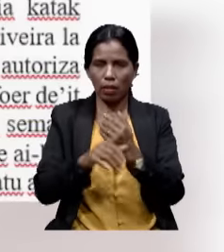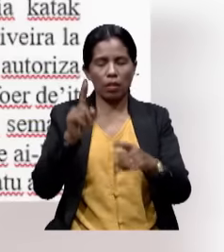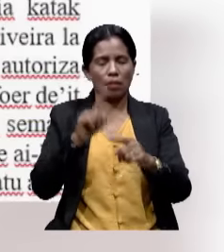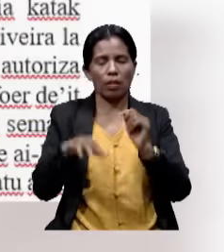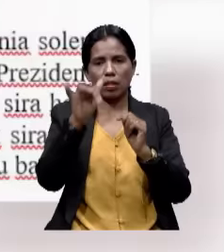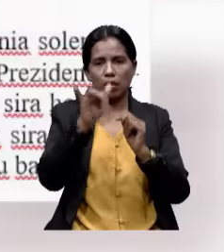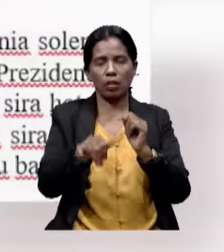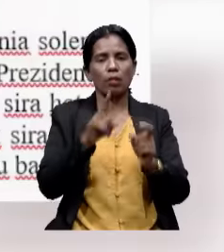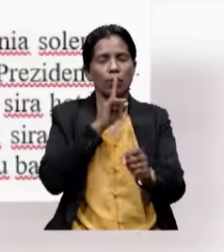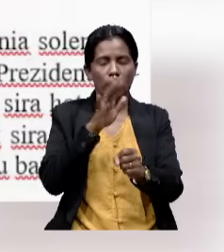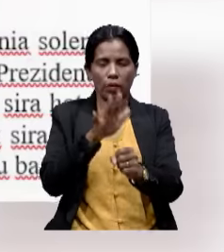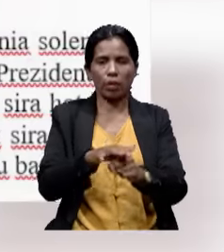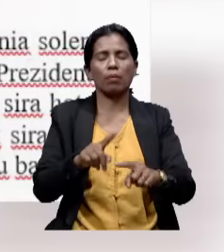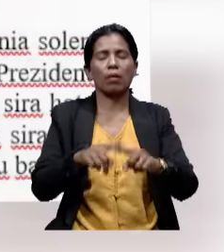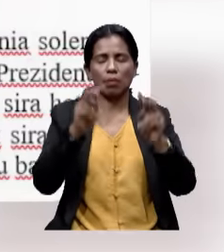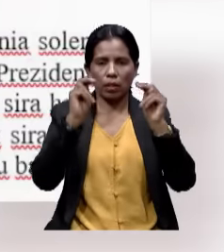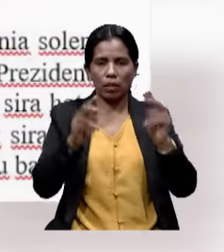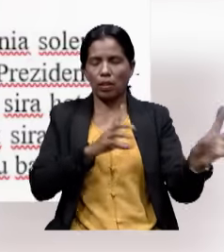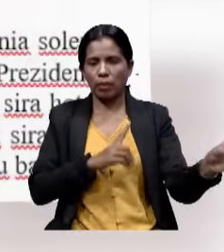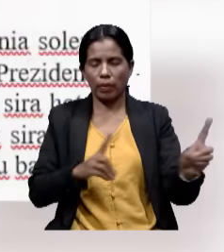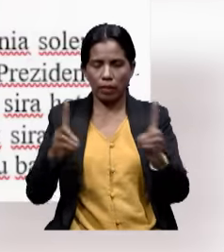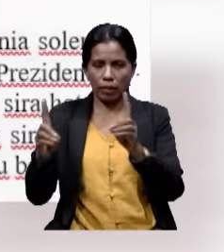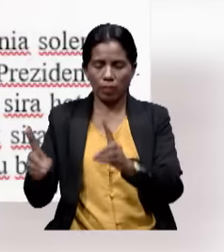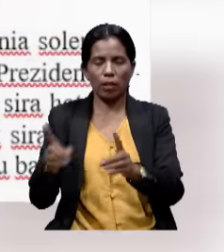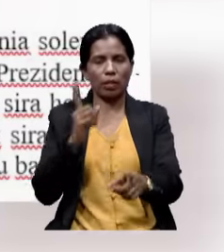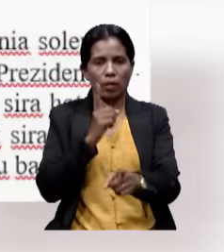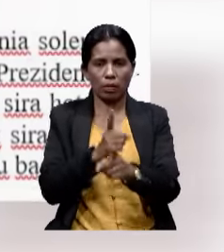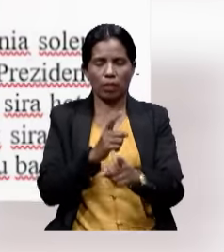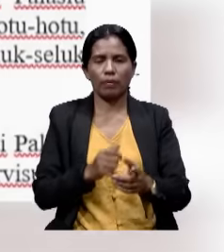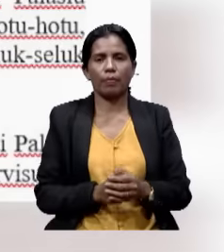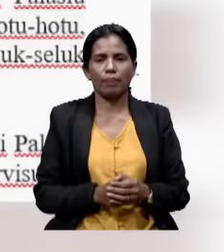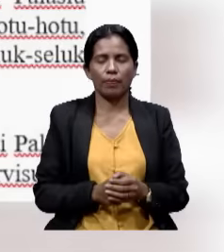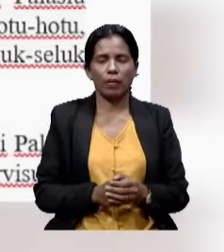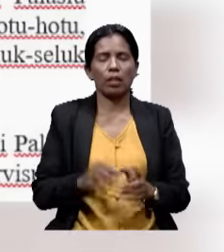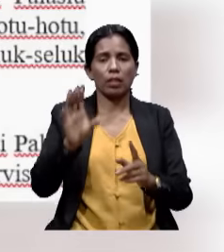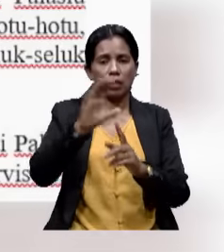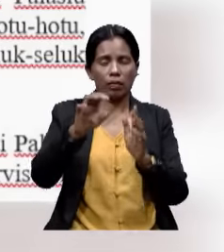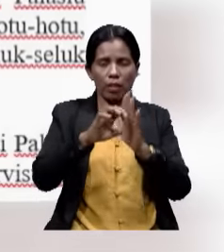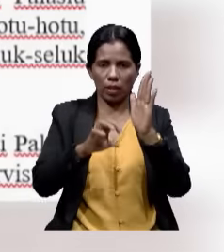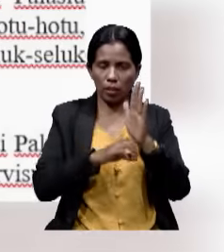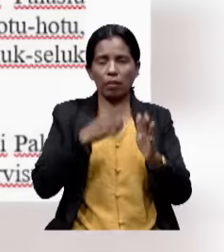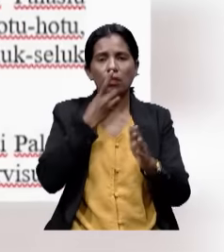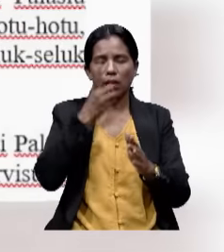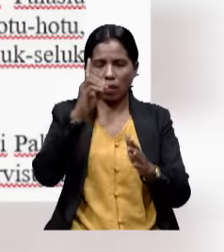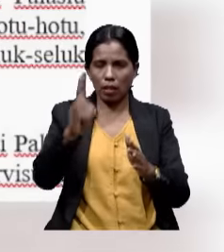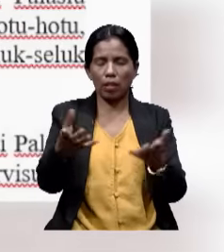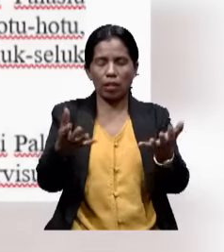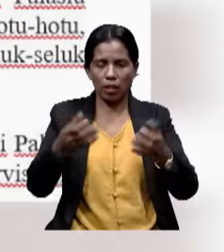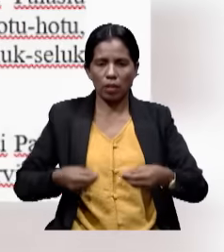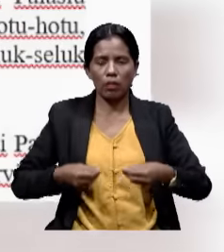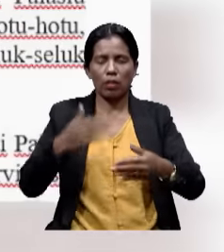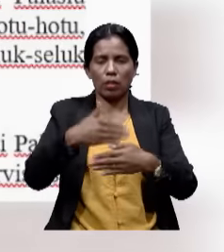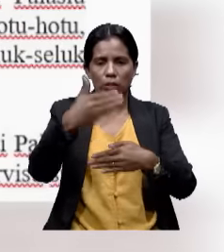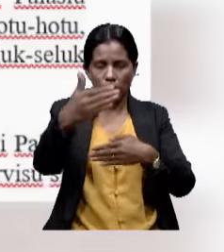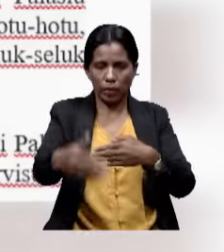det ho promesa, mai be persiza implementa ia realidade. Ale nene sefe estado mos deklara, hakarak fo espasu ba